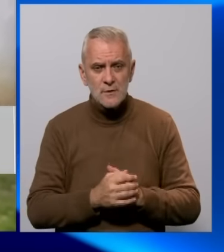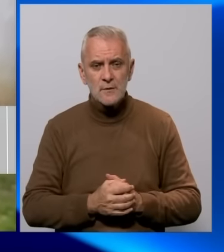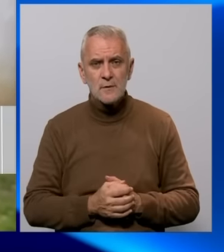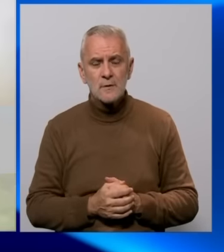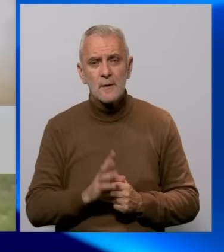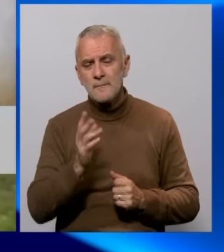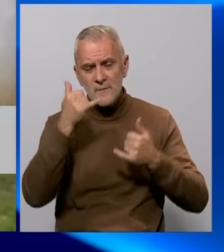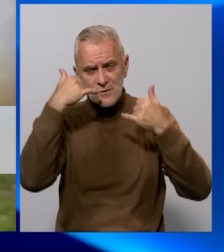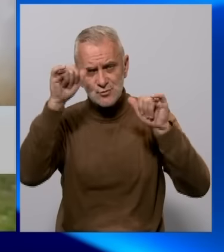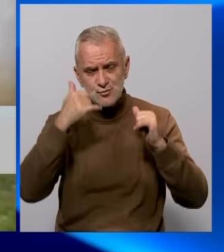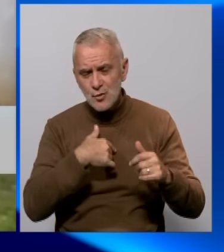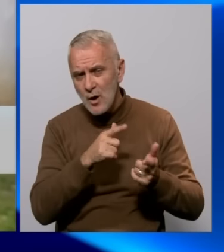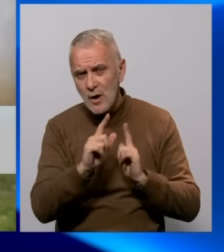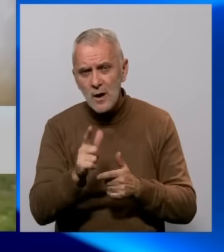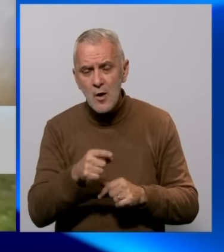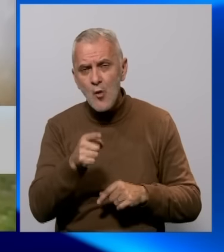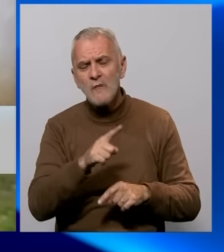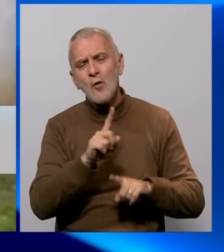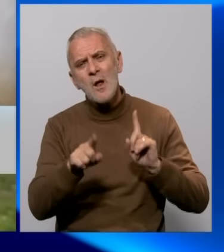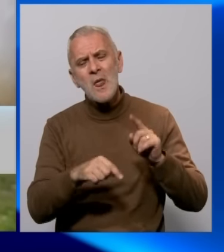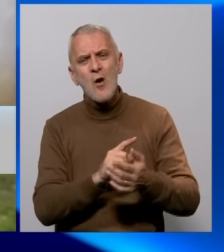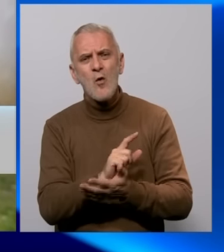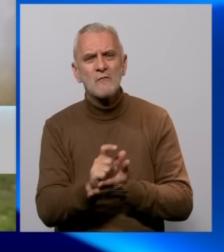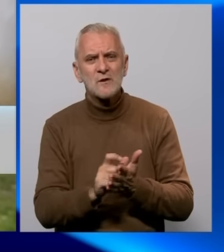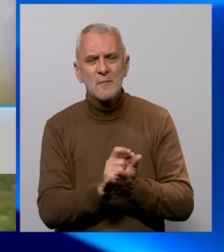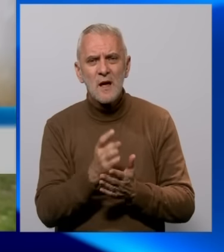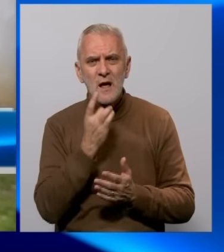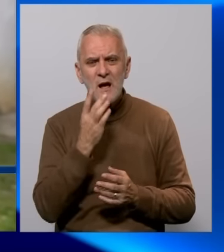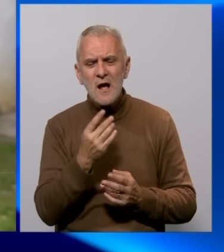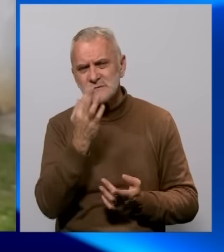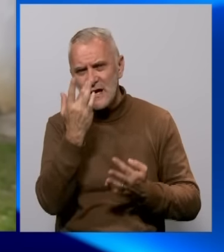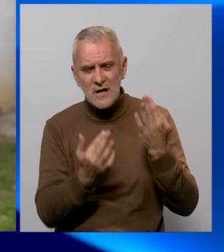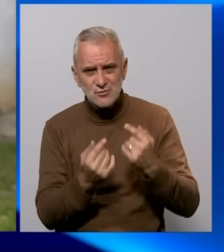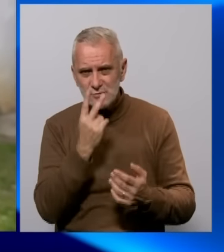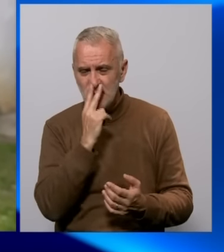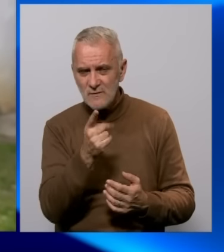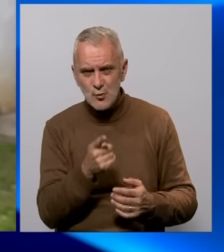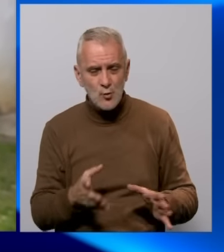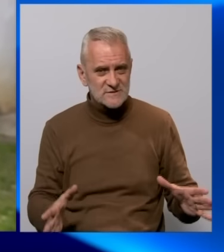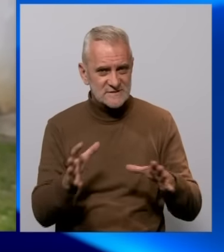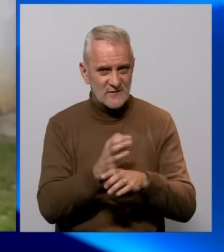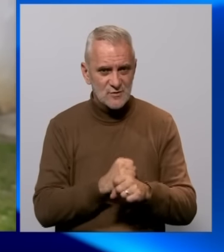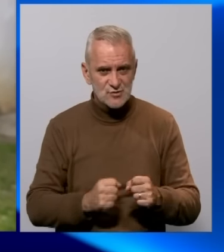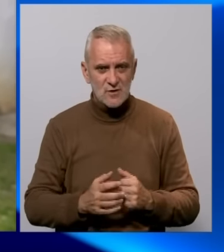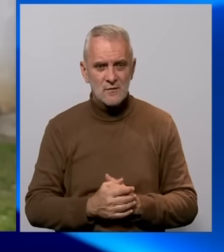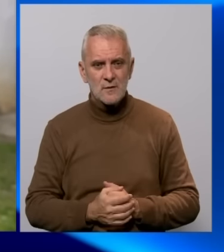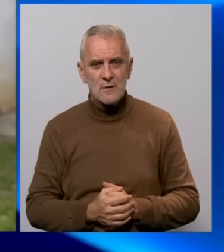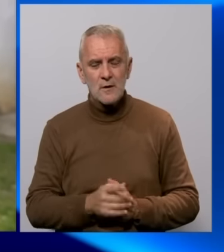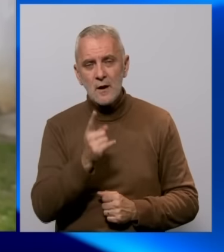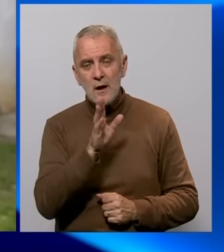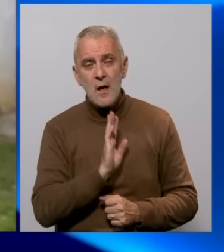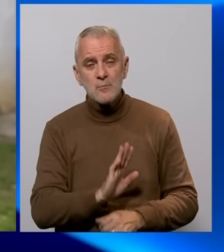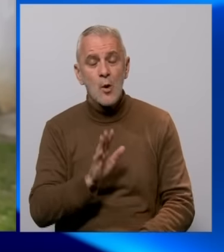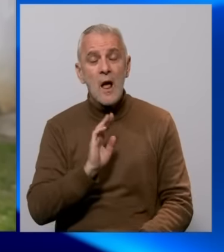i oko stoke. Ovo je neki period kad se svode s računi, sve se to završava i polako se